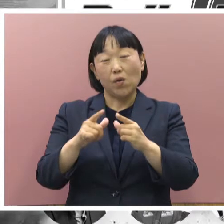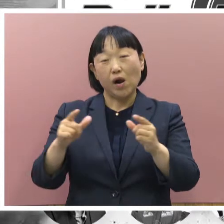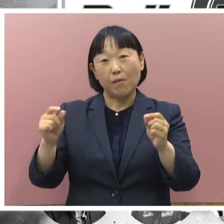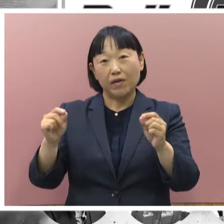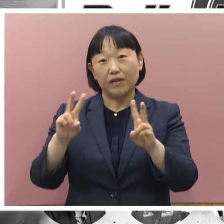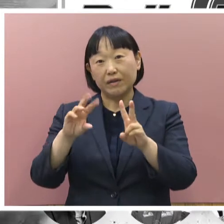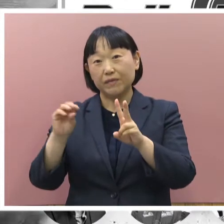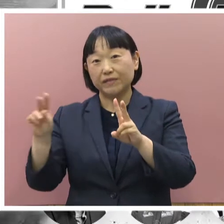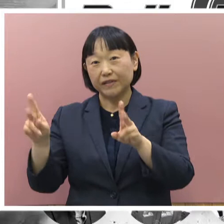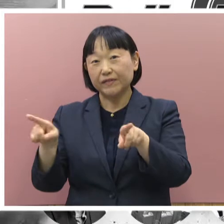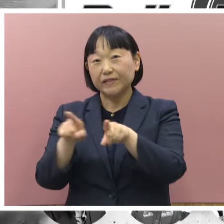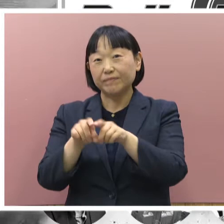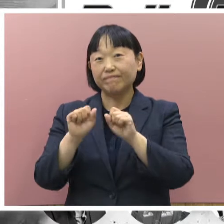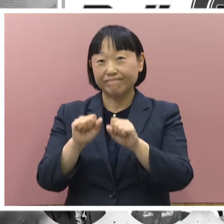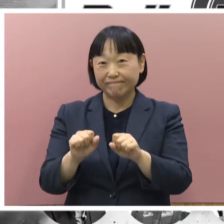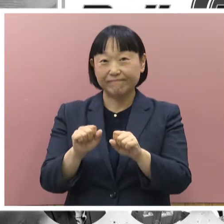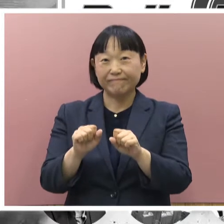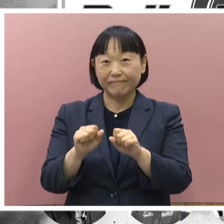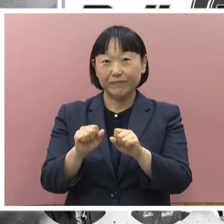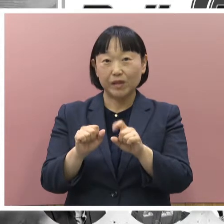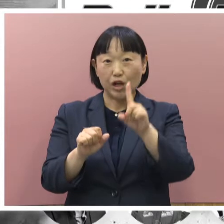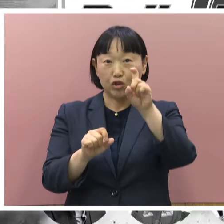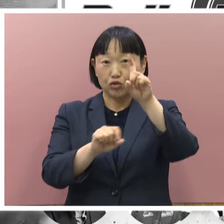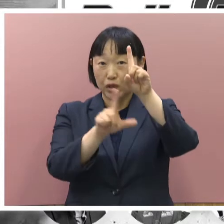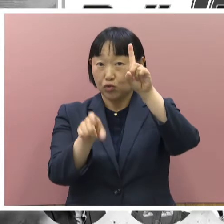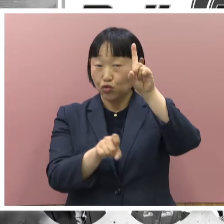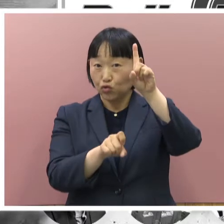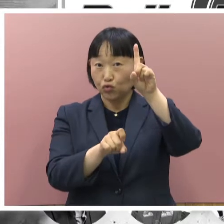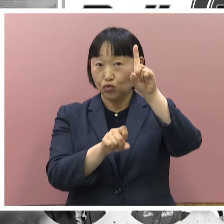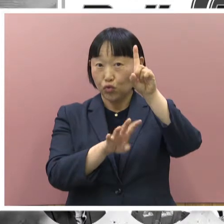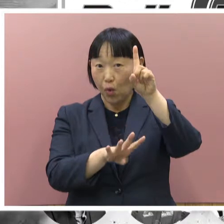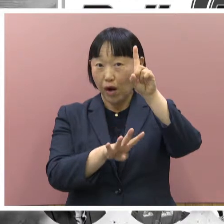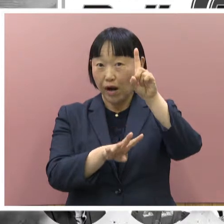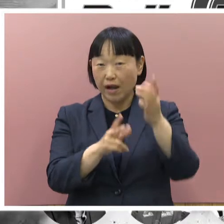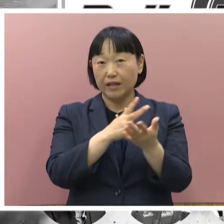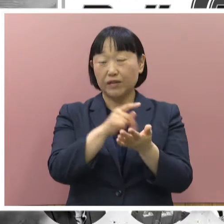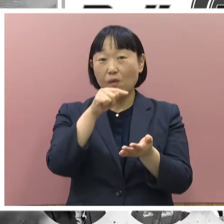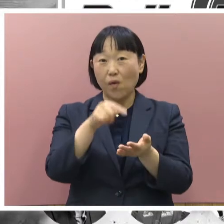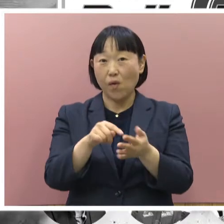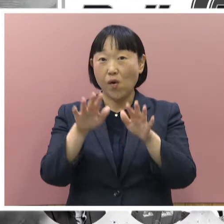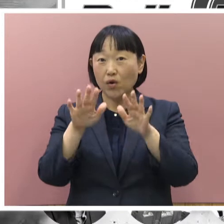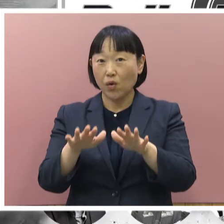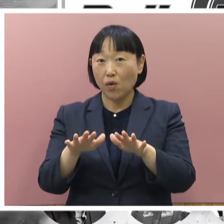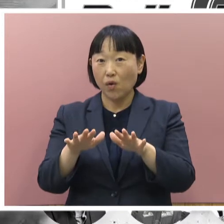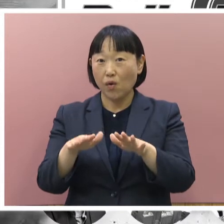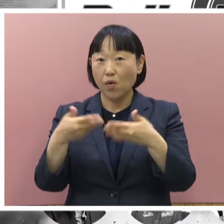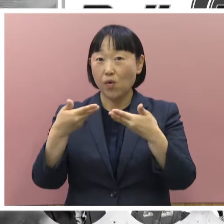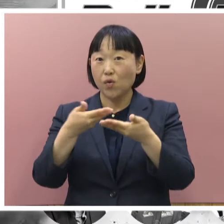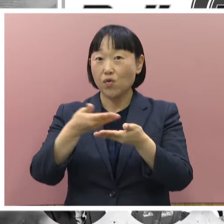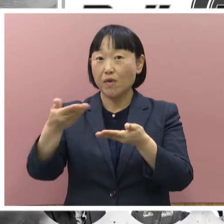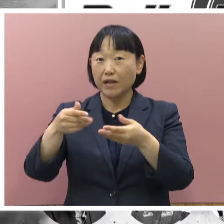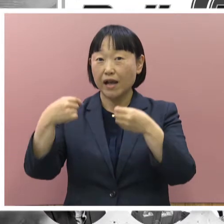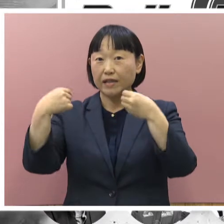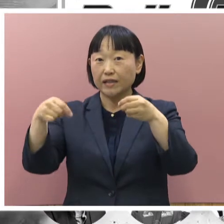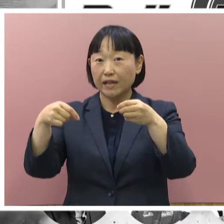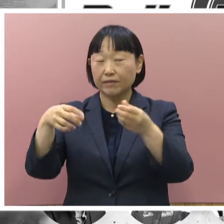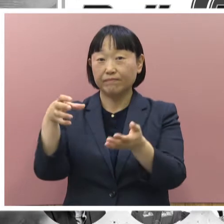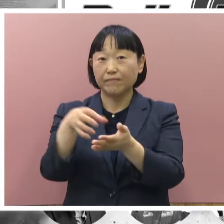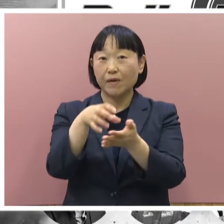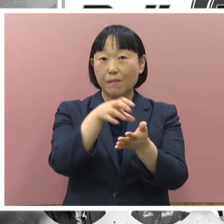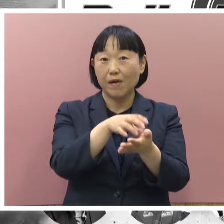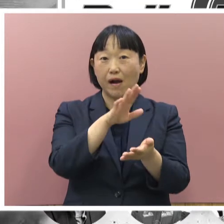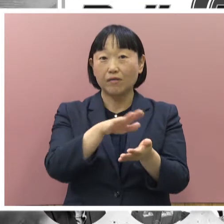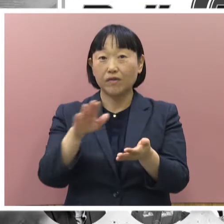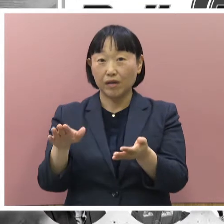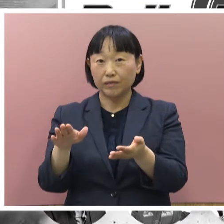を開催します。詳細は10月14日付報道発表資料および本日お配りいたしましたチラシに掲載され